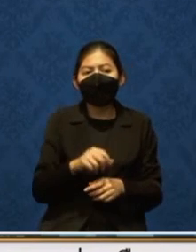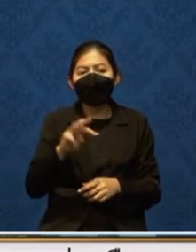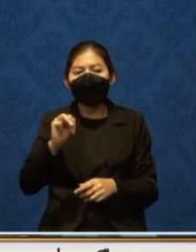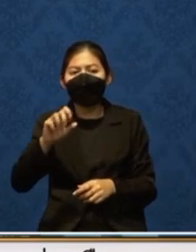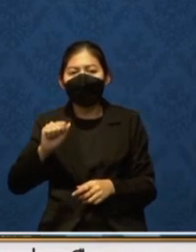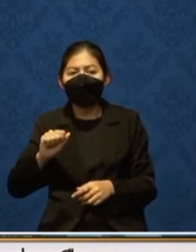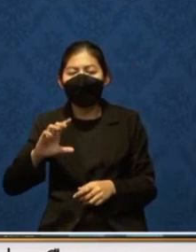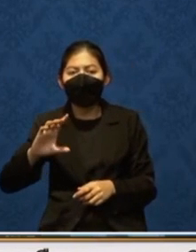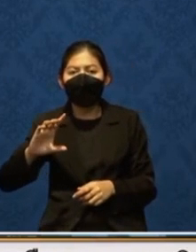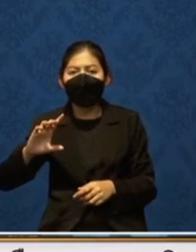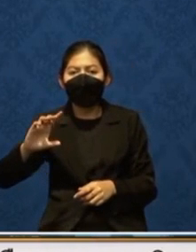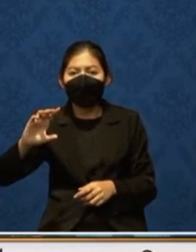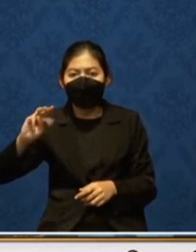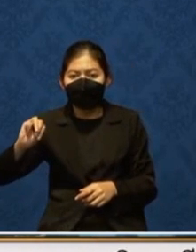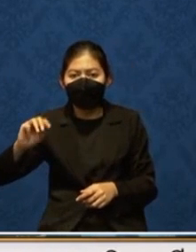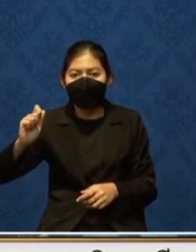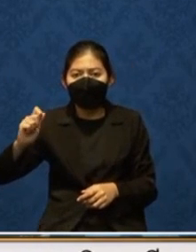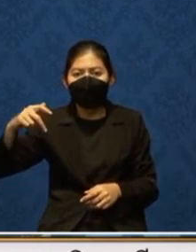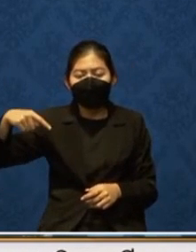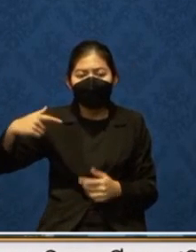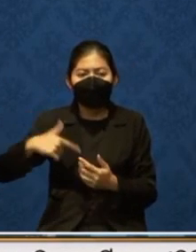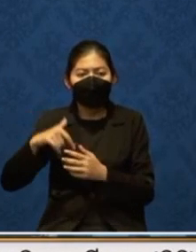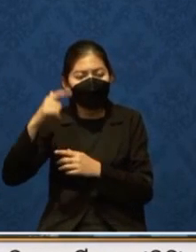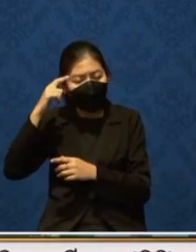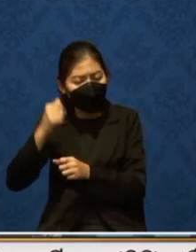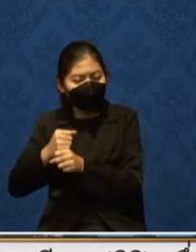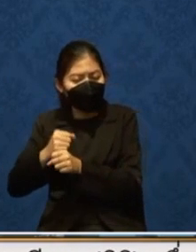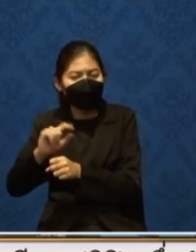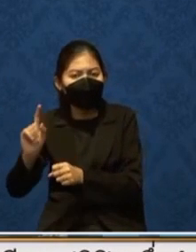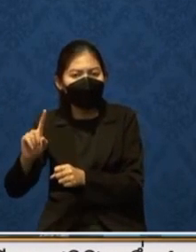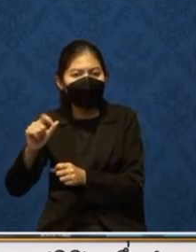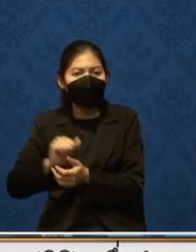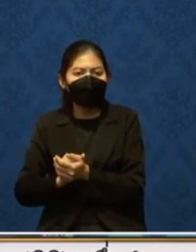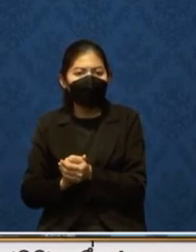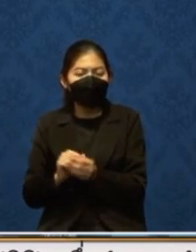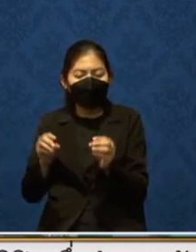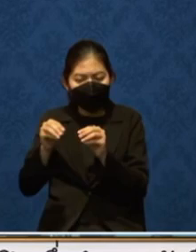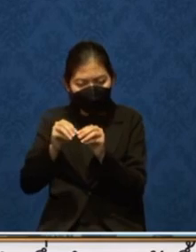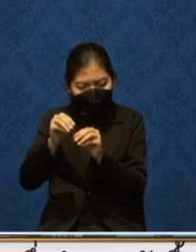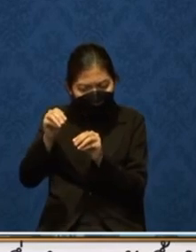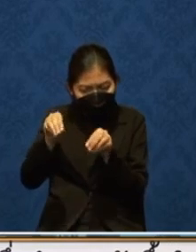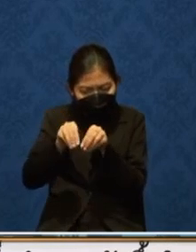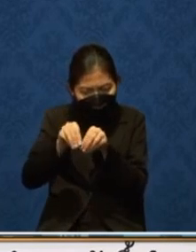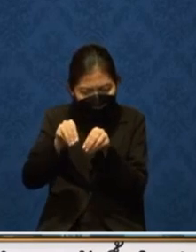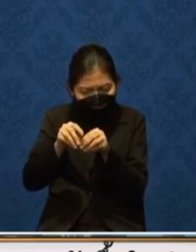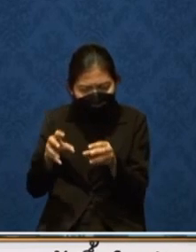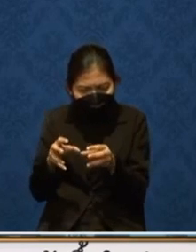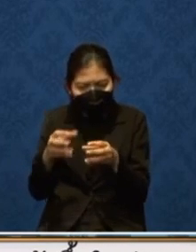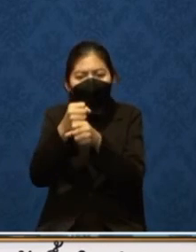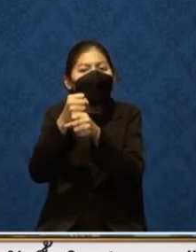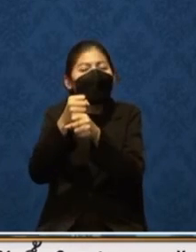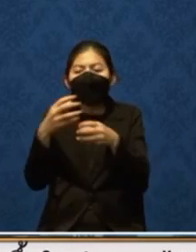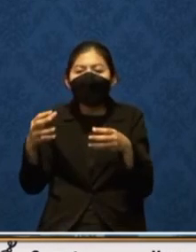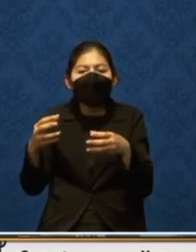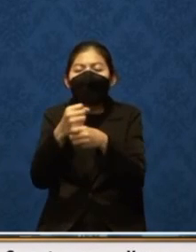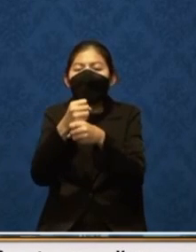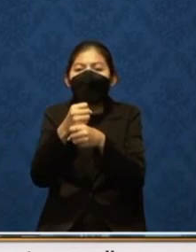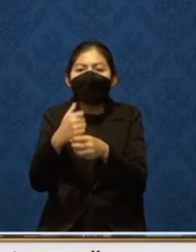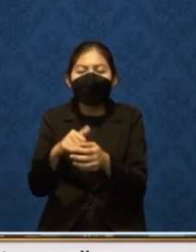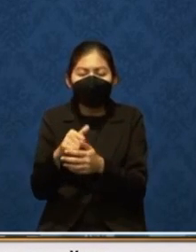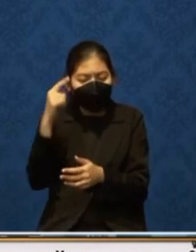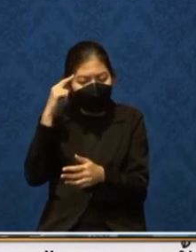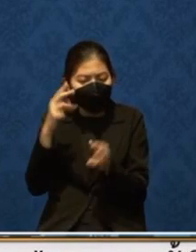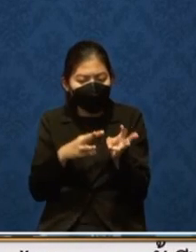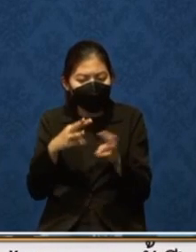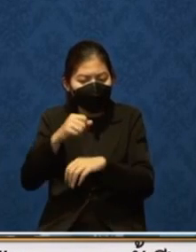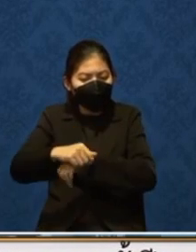ทจะทําแบที่ควจะทํากับไปทําลักษณะที่ว่าเอาที่มัใก้ๆกันยำรวมกันหาทางสร้างด้ก